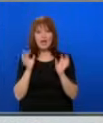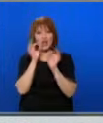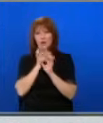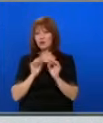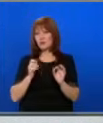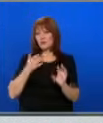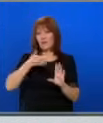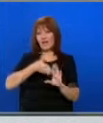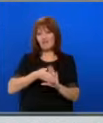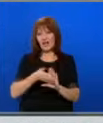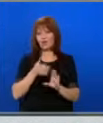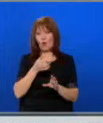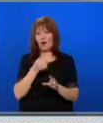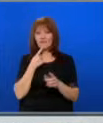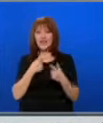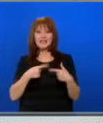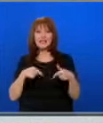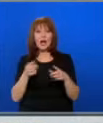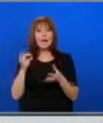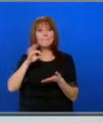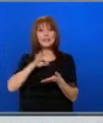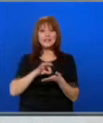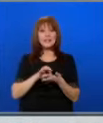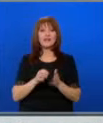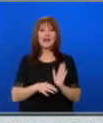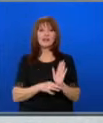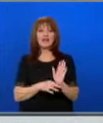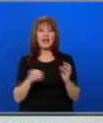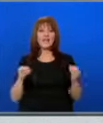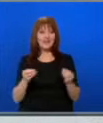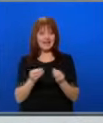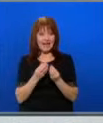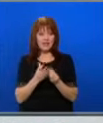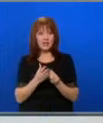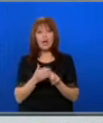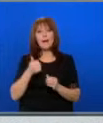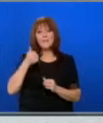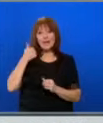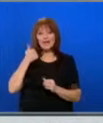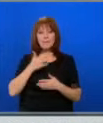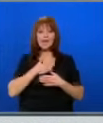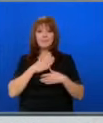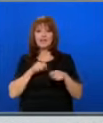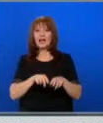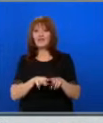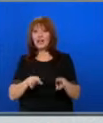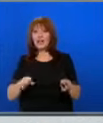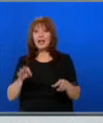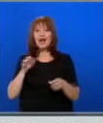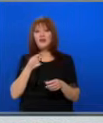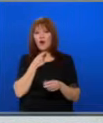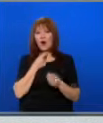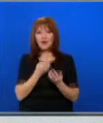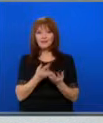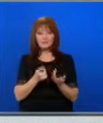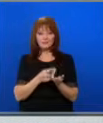не влязоха в пленарната зала. Присъстваха само депутати от Възраждане, БСП и Има такъв народ, но гласовете им